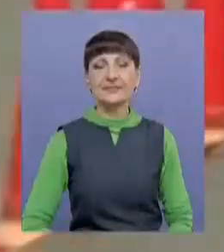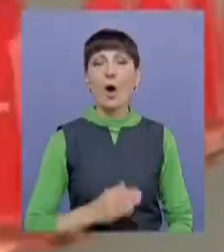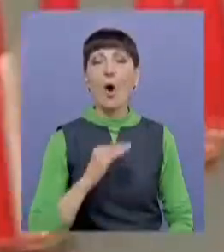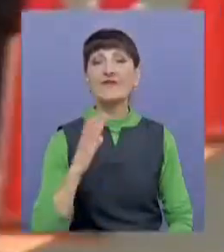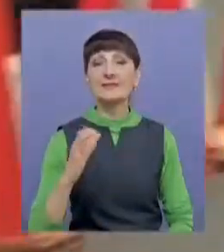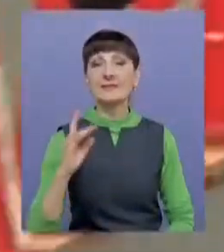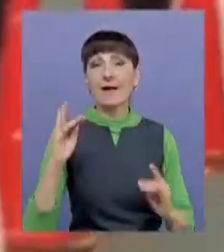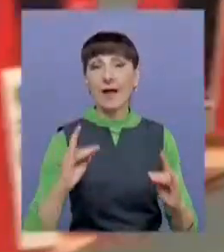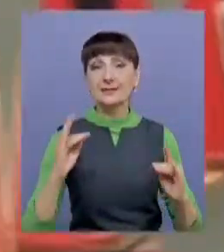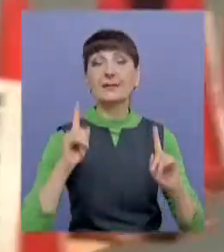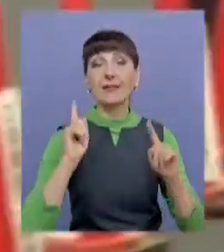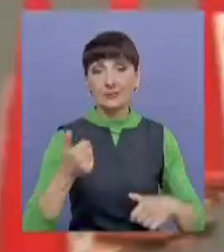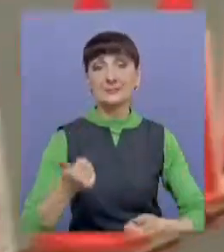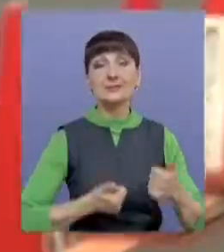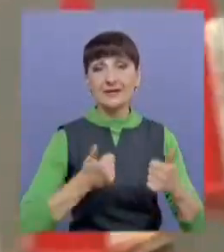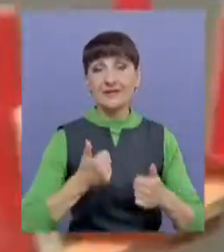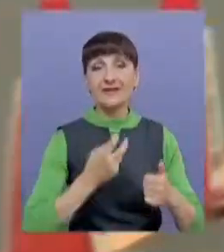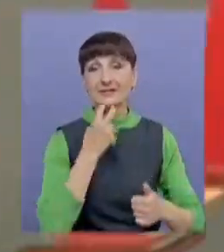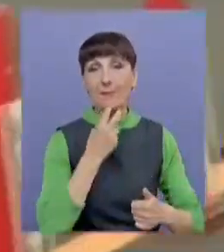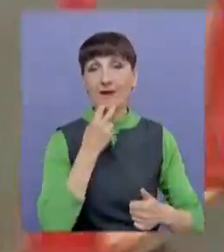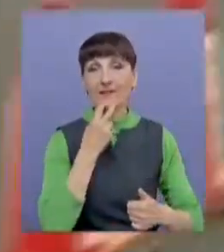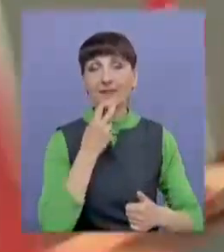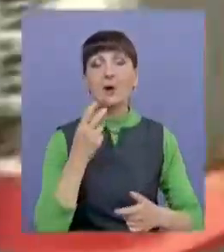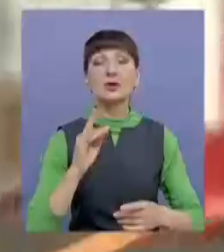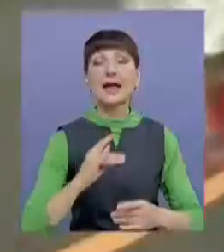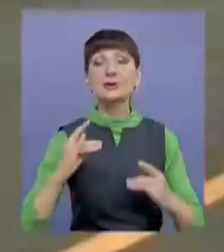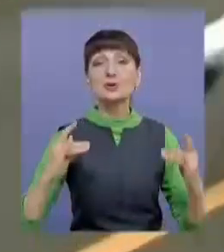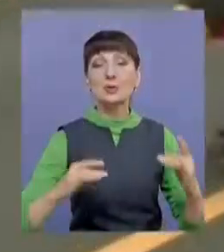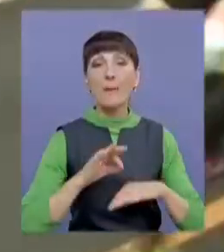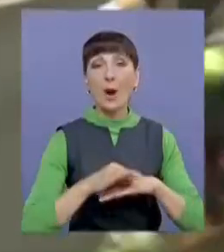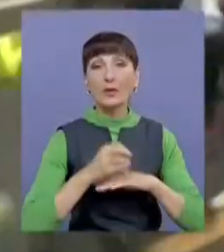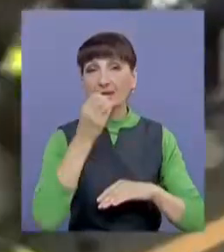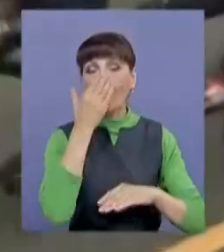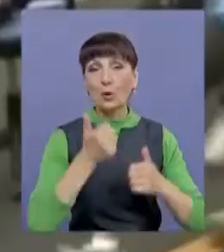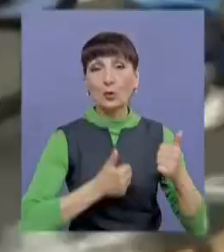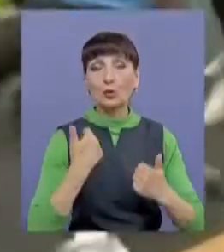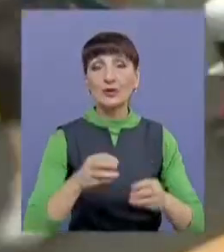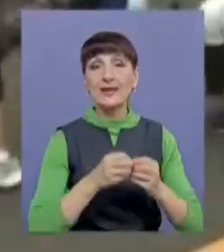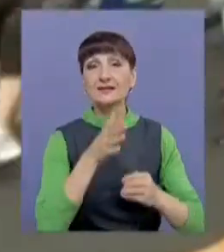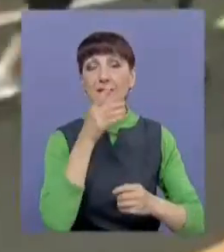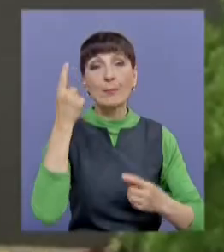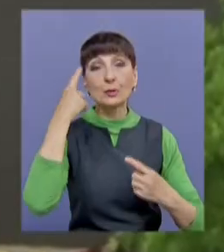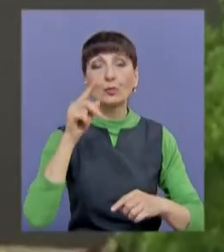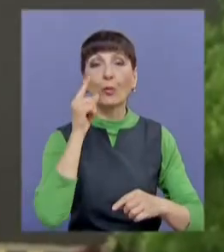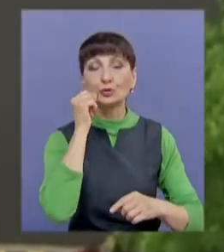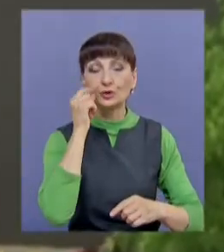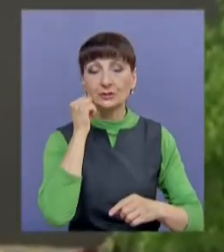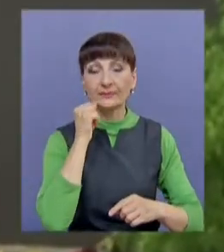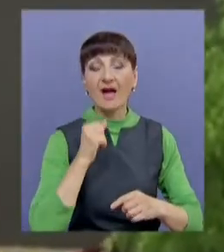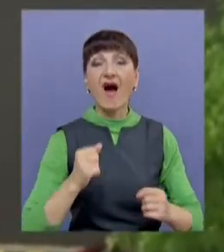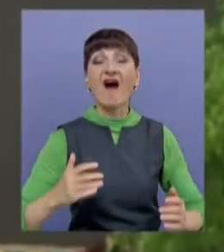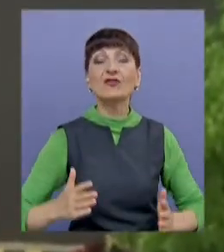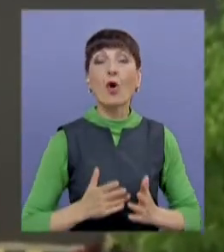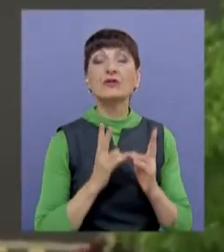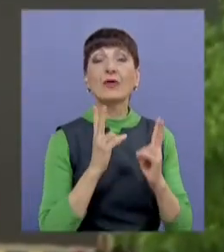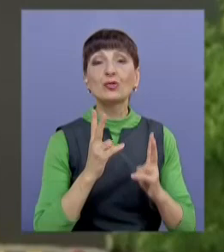Офисные кресла годятся и для таких забавных гонок. Ралли на стульях проходят в Японии уже 10 лет. Их придумал Цуёси Тахара, а вдохновили